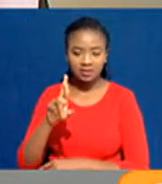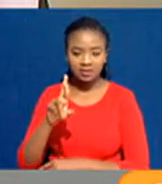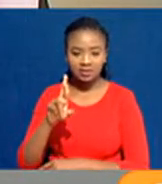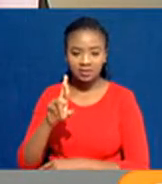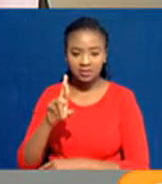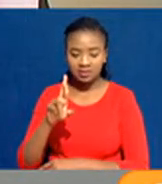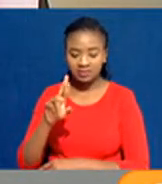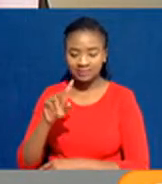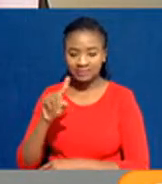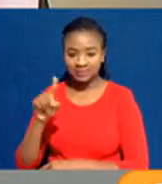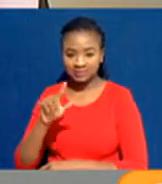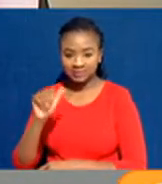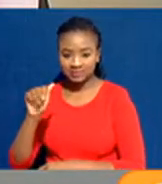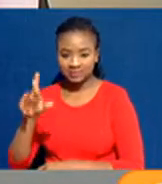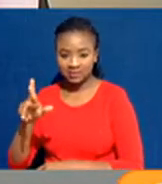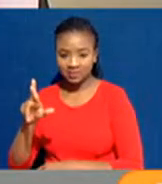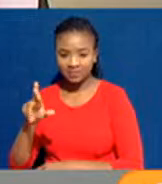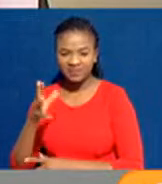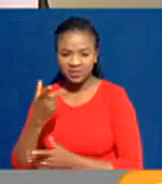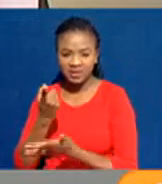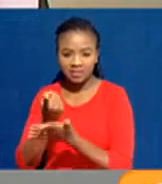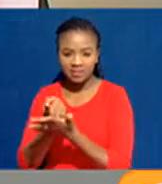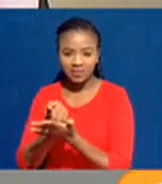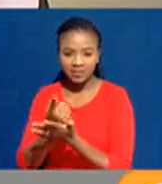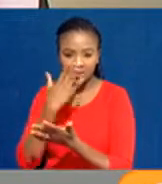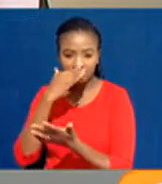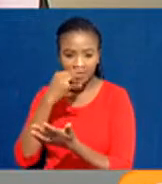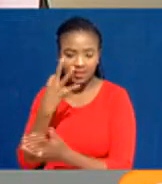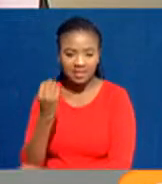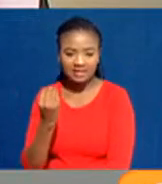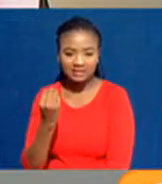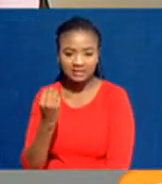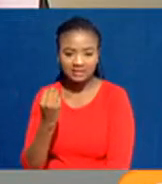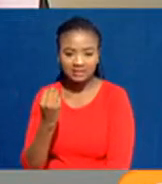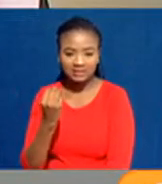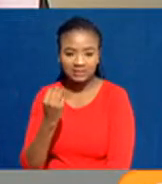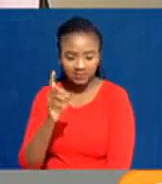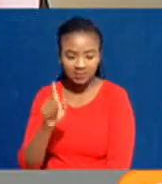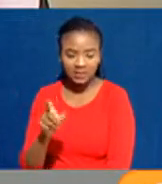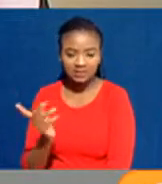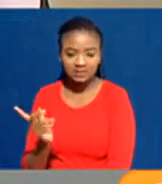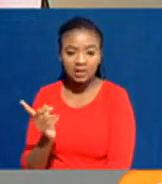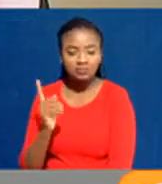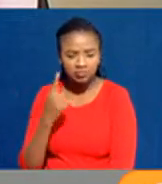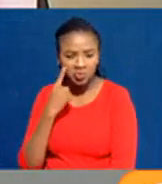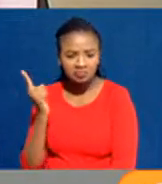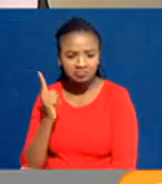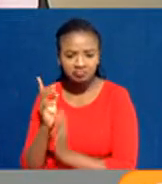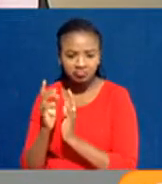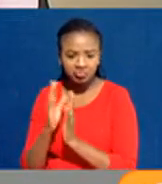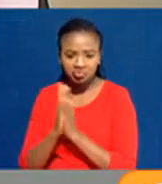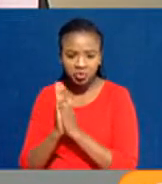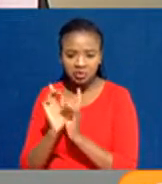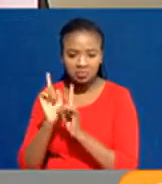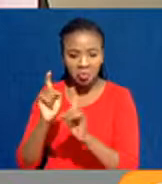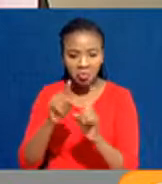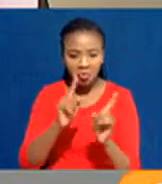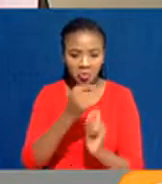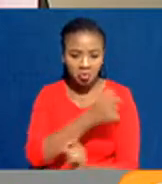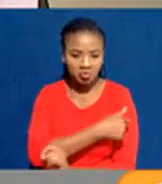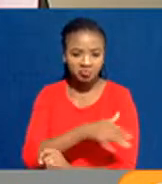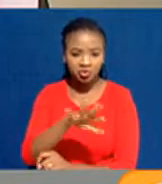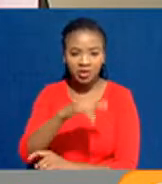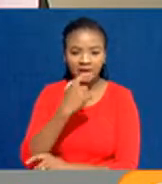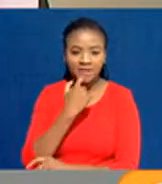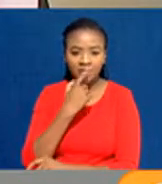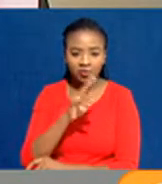muda usiopungua siku 30. Na mwanahabari wetu Collins Shitiabayi amewatembelea wagonjwa hao katika hospitali ya Kacheliba, kaunti ya